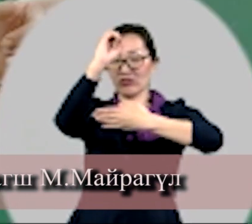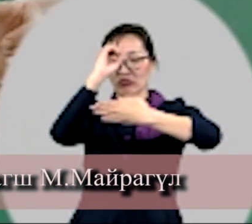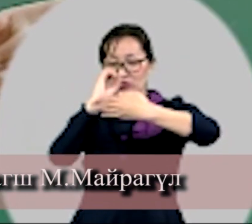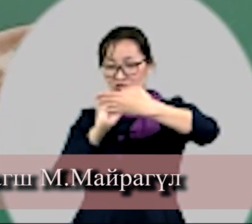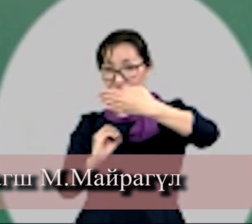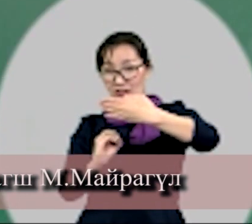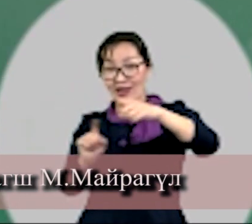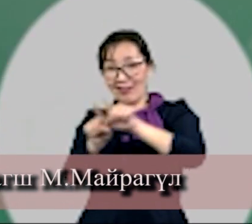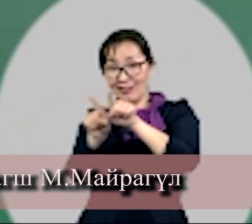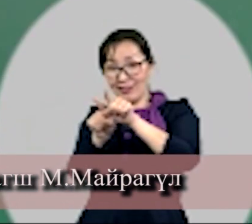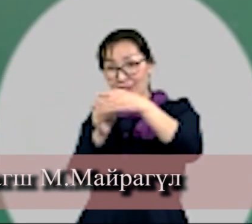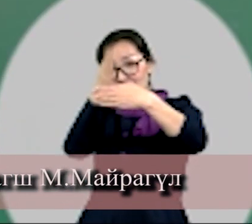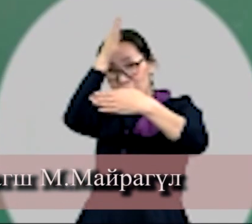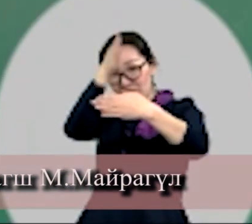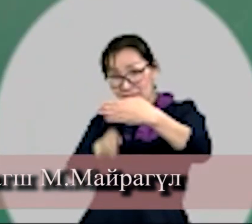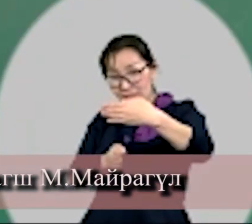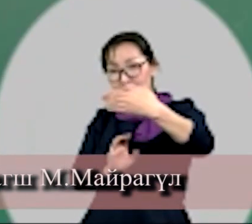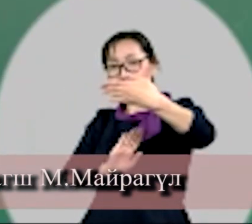Термометрді көлденең қойып көрейік.